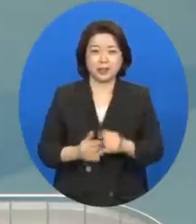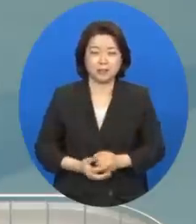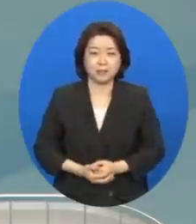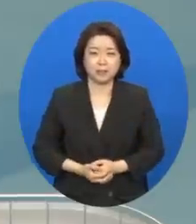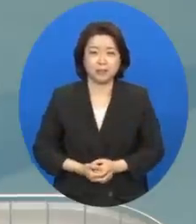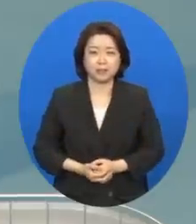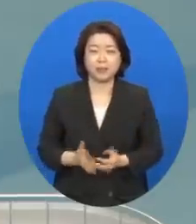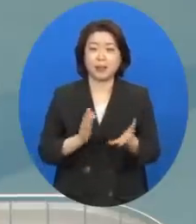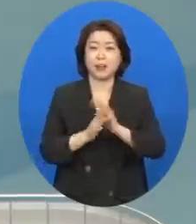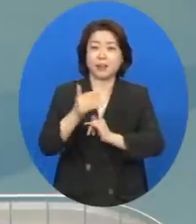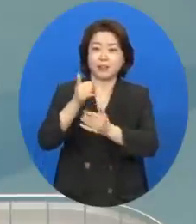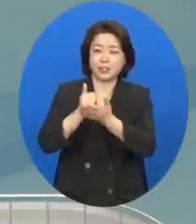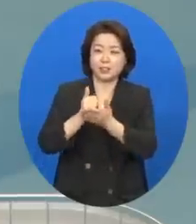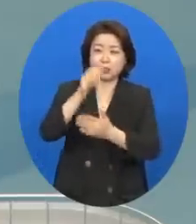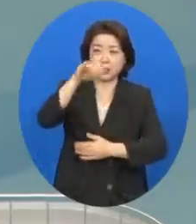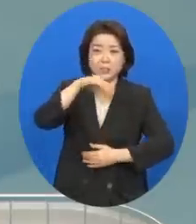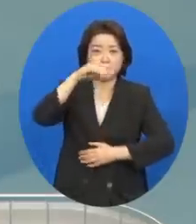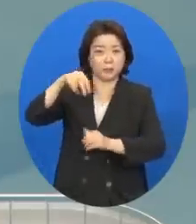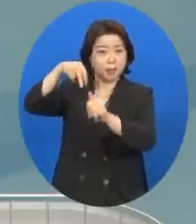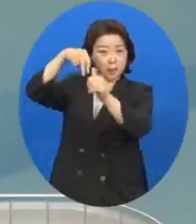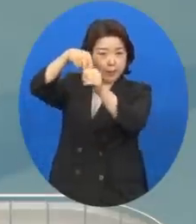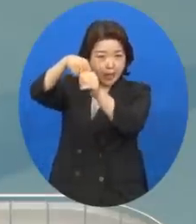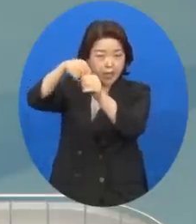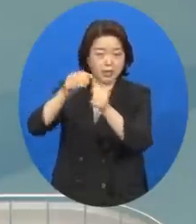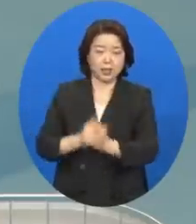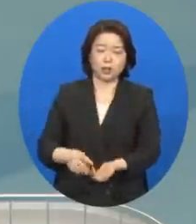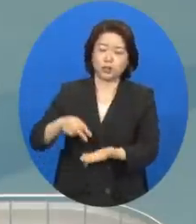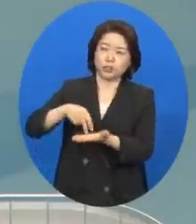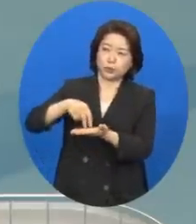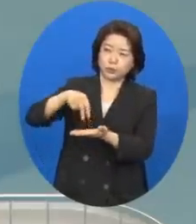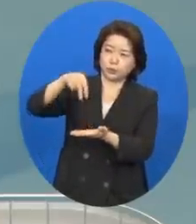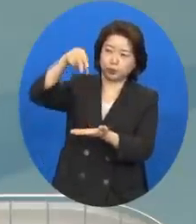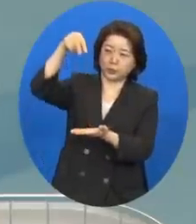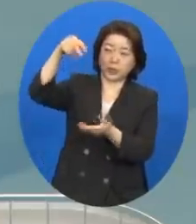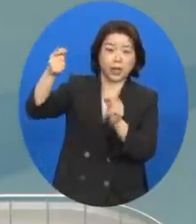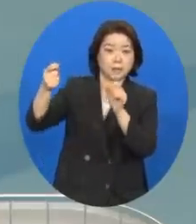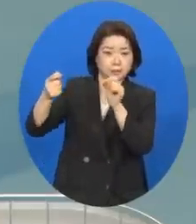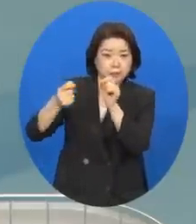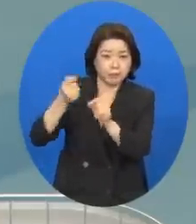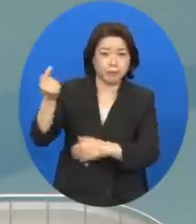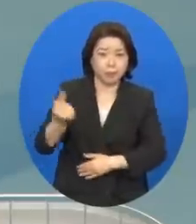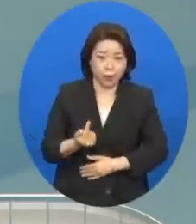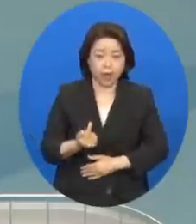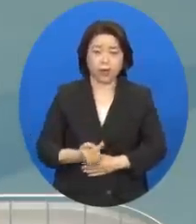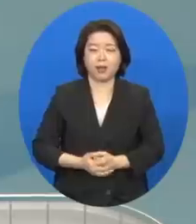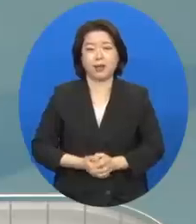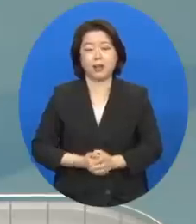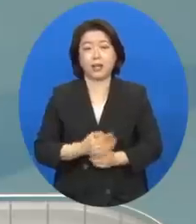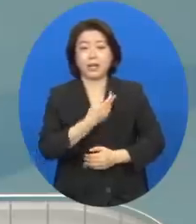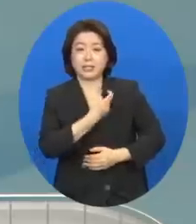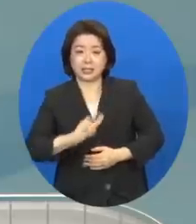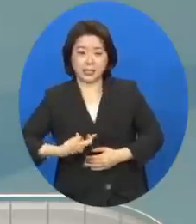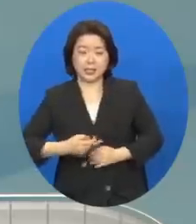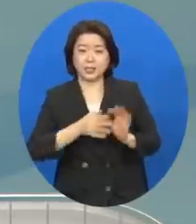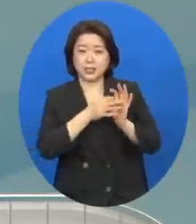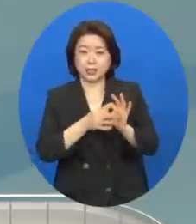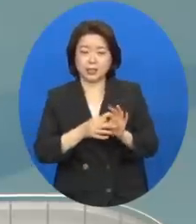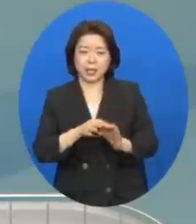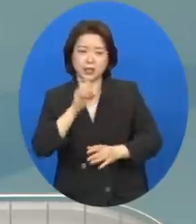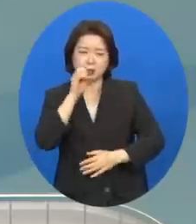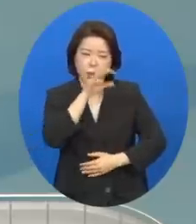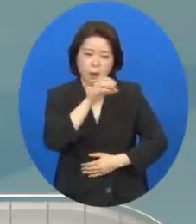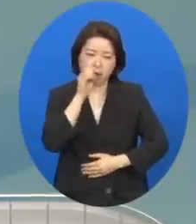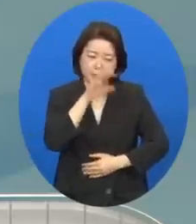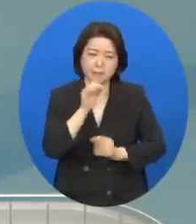예수님께서 이제 십자가에 달리시고 승천하실 때가 가까우시면서 제자들에게 계속 하신